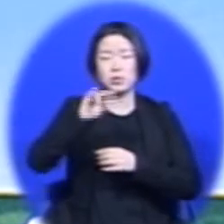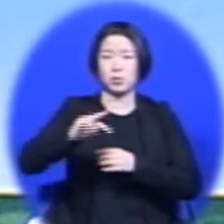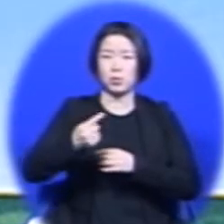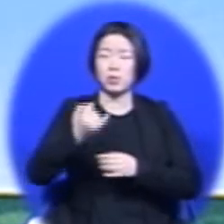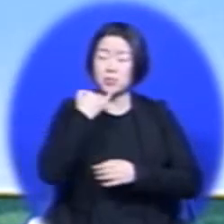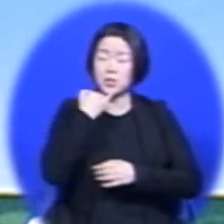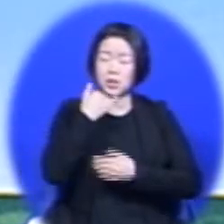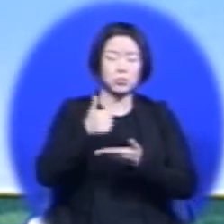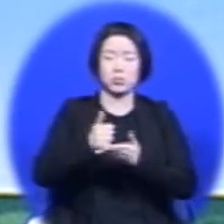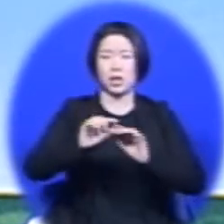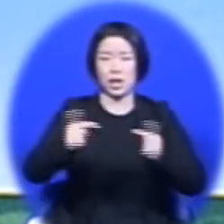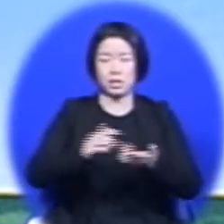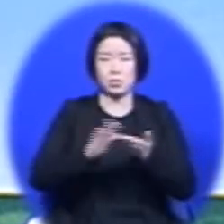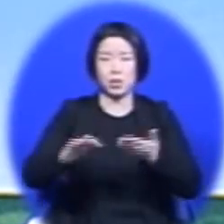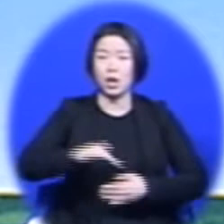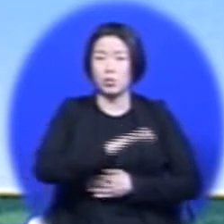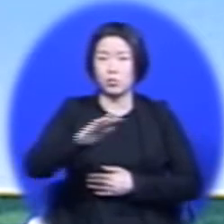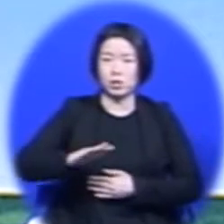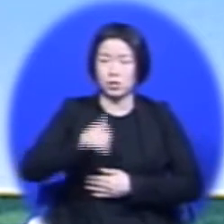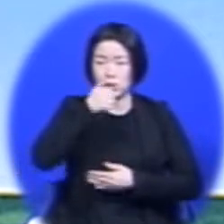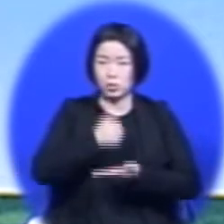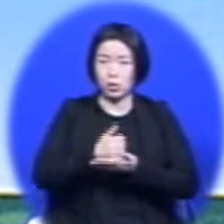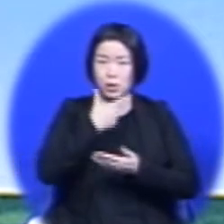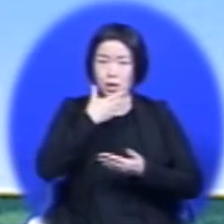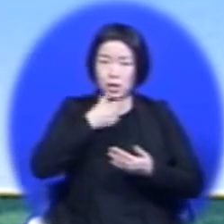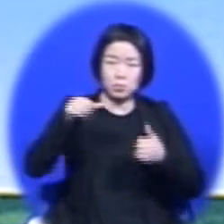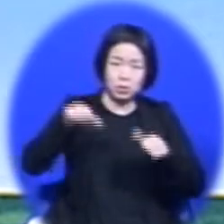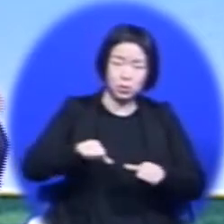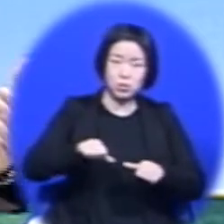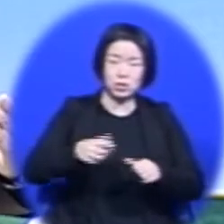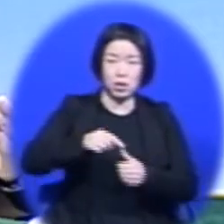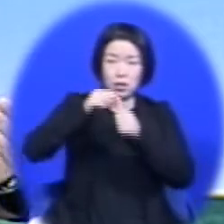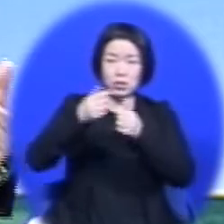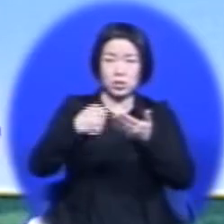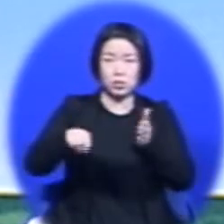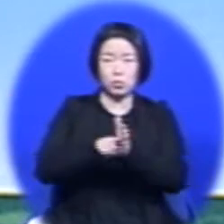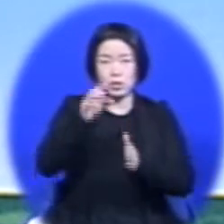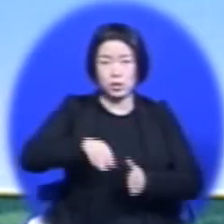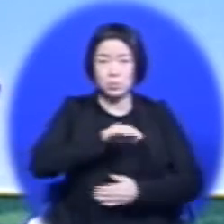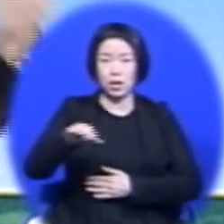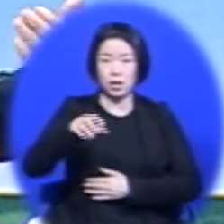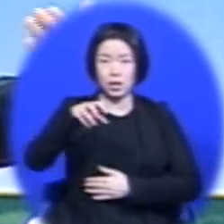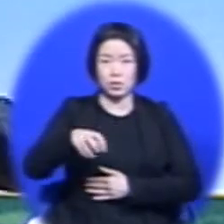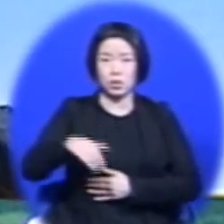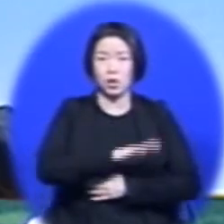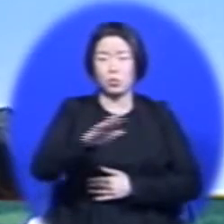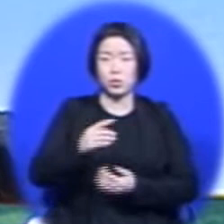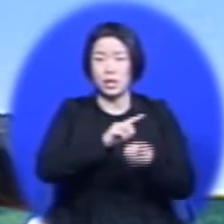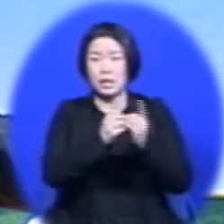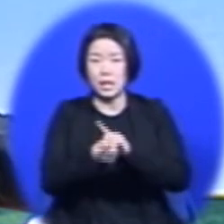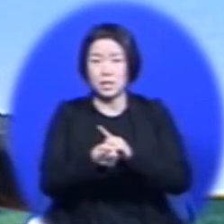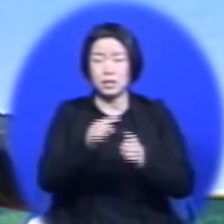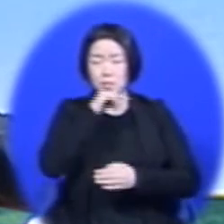분이 아닙니다. 우리를 죄와 저주에서 우리를 건지시려고 십자가에서 우리를 대신해서 피 흘려 죽으신